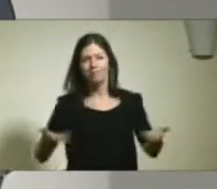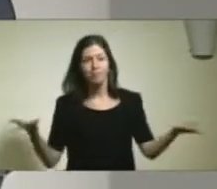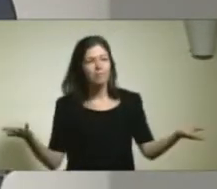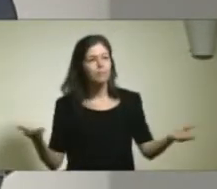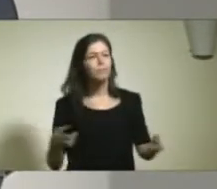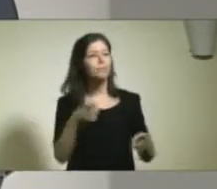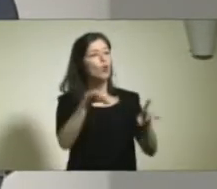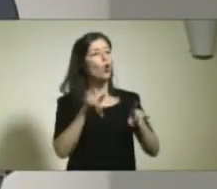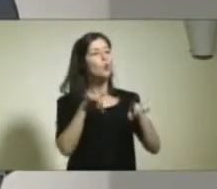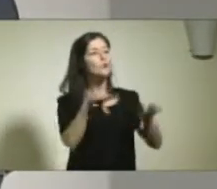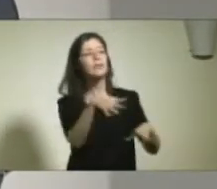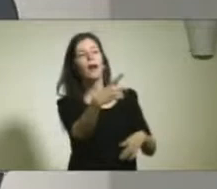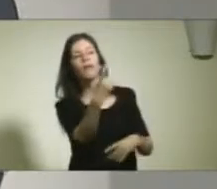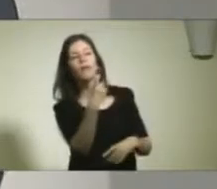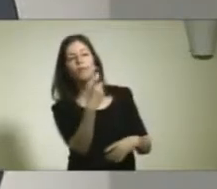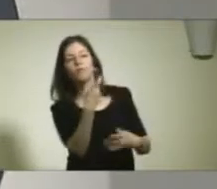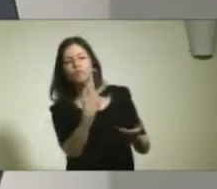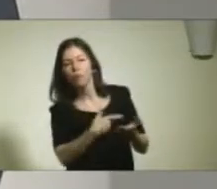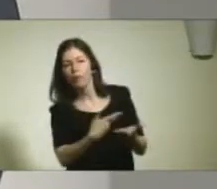de l'Australie.